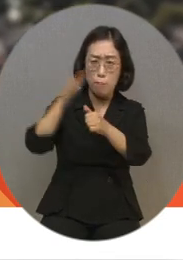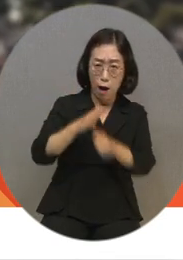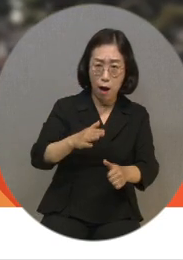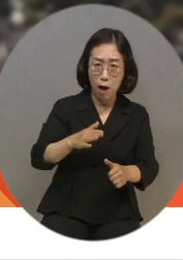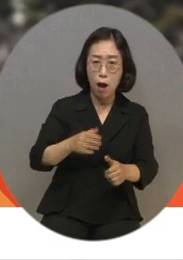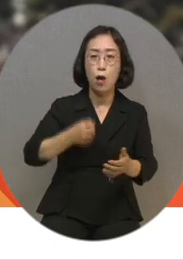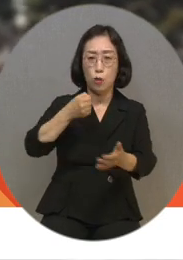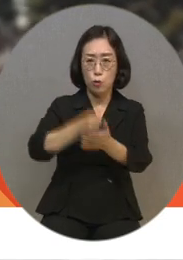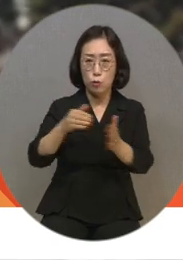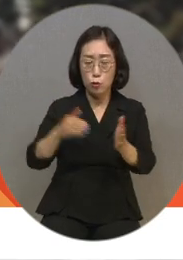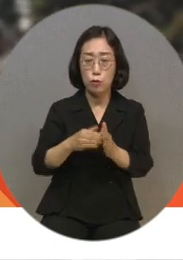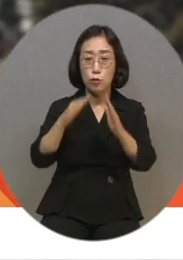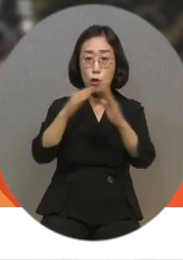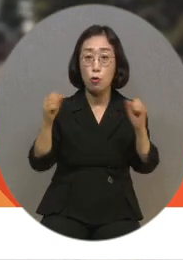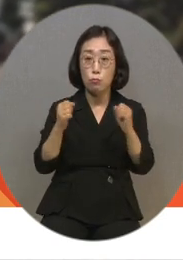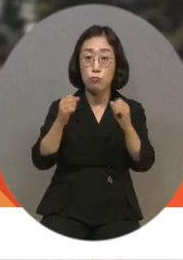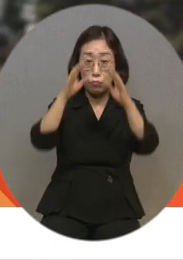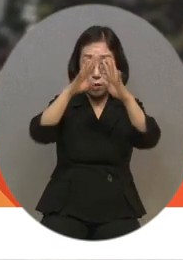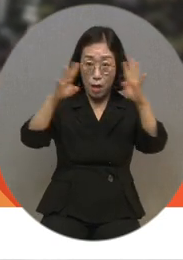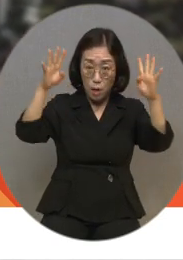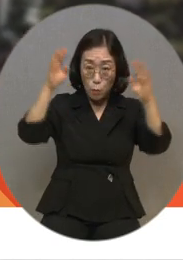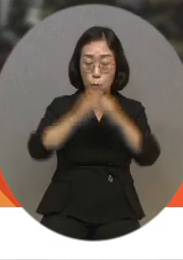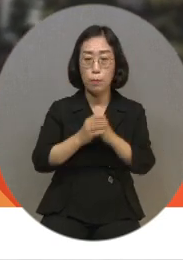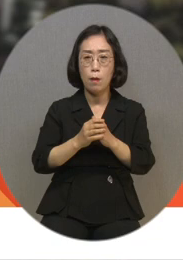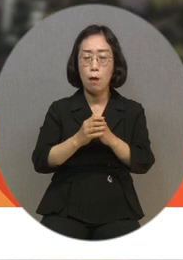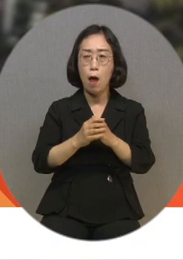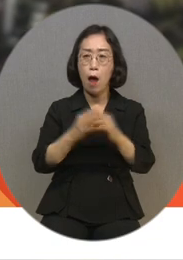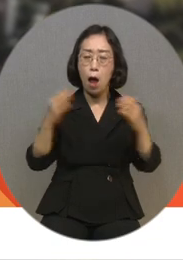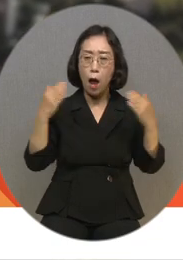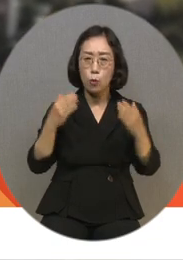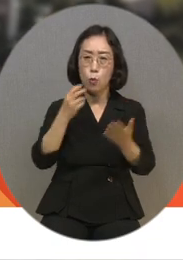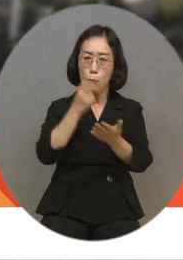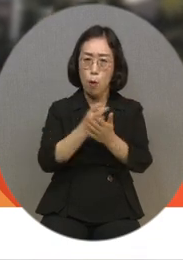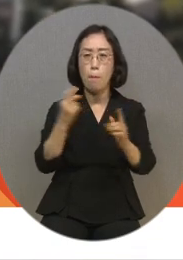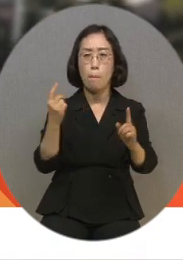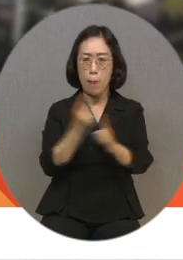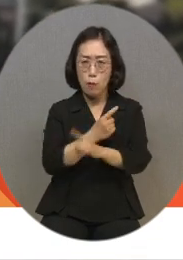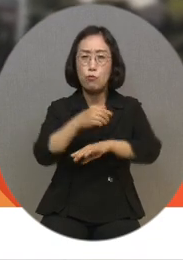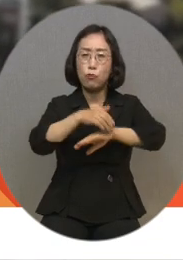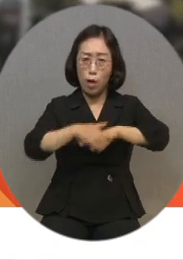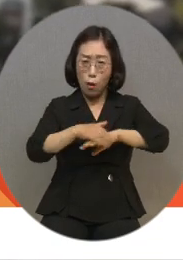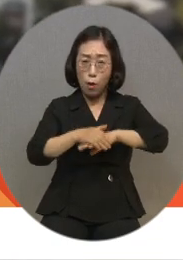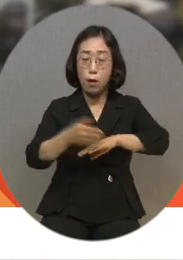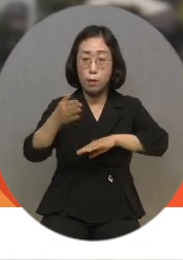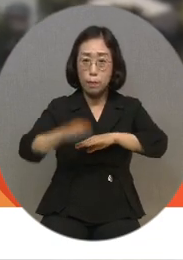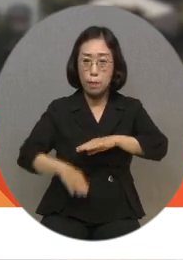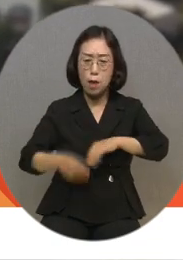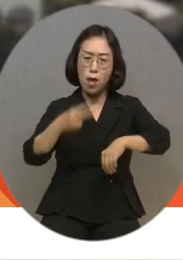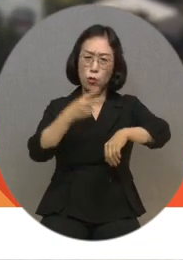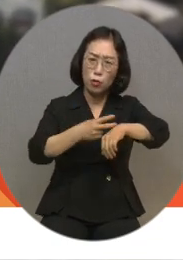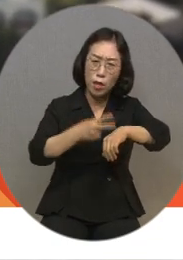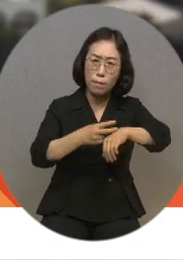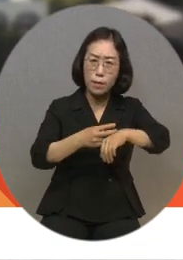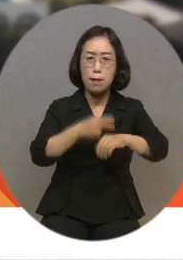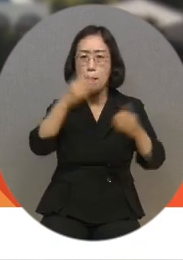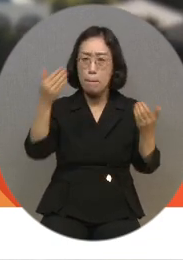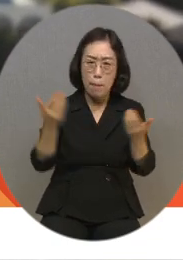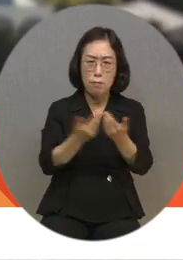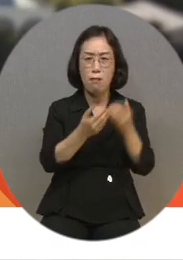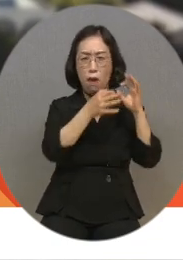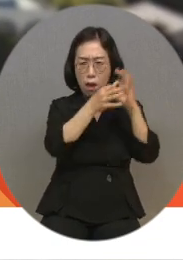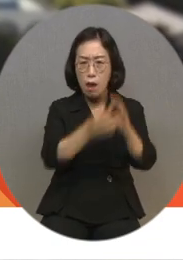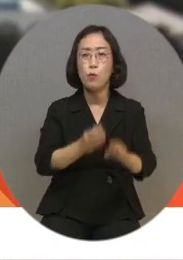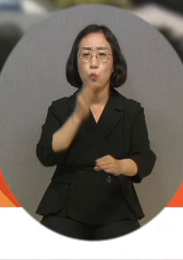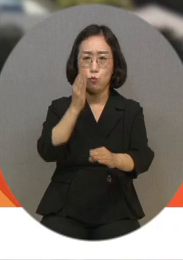내림에 따라 전북대는 예정대로 학식 개정 절차를 이어갈 교육인가 데 의대 교수들의 반발이 수그러들지